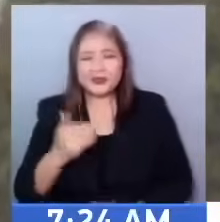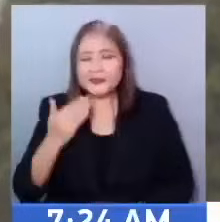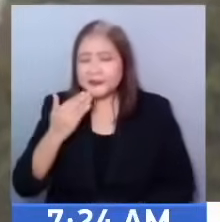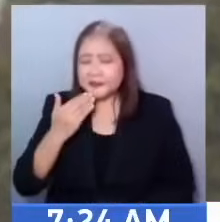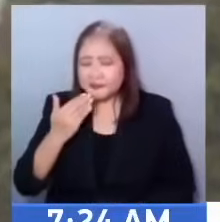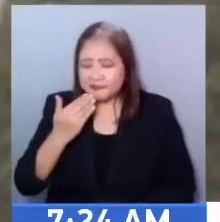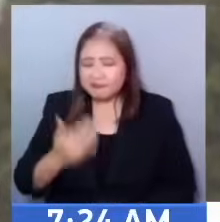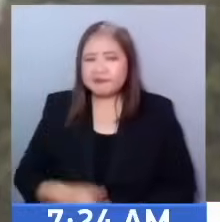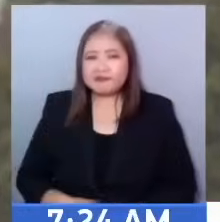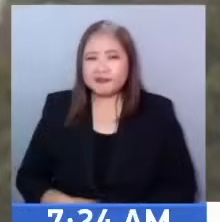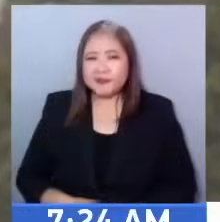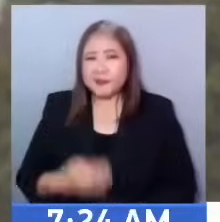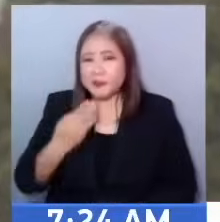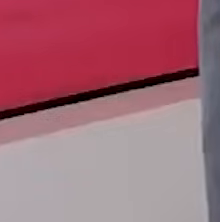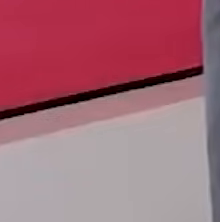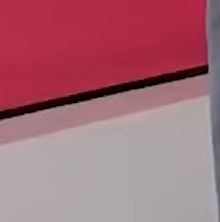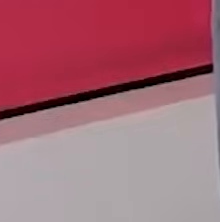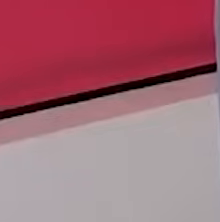din sa ating tagapakinig.